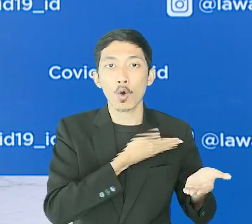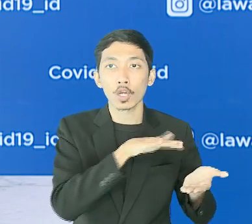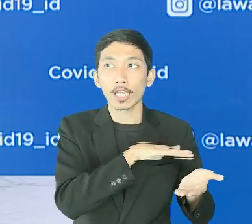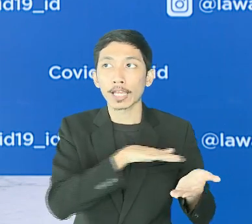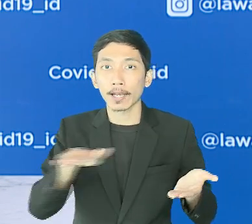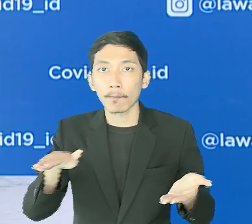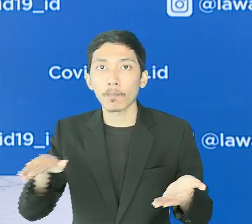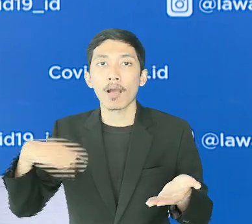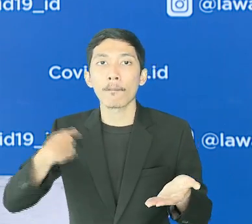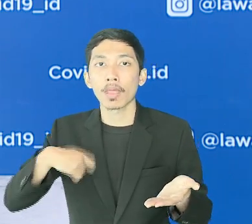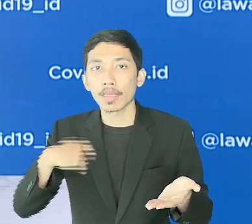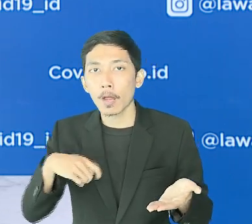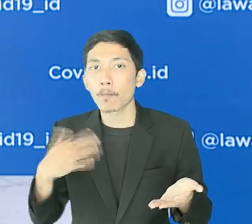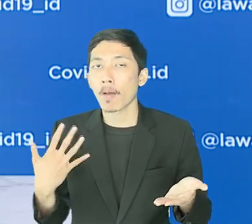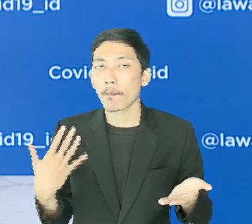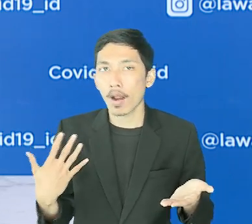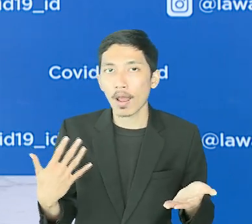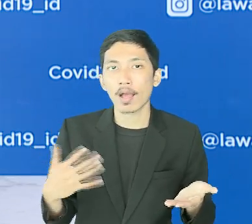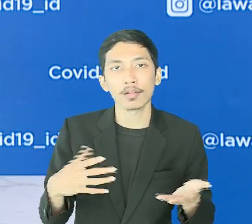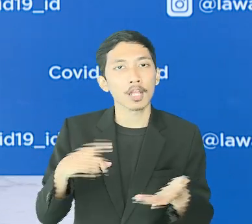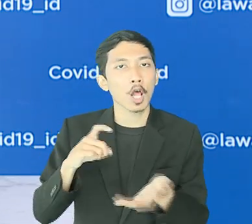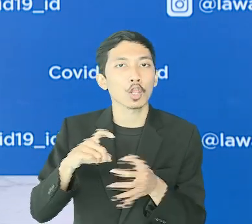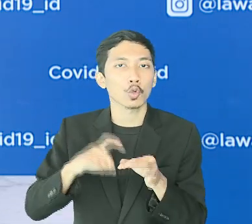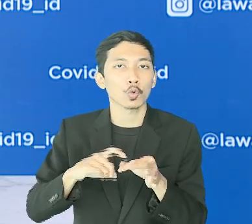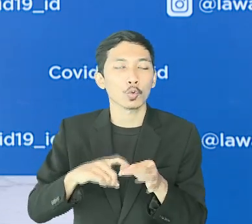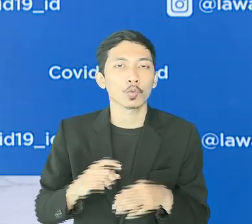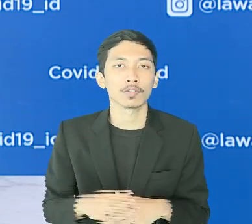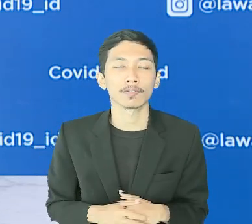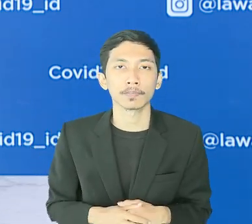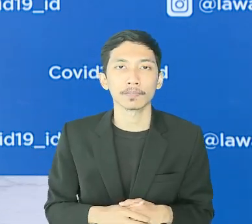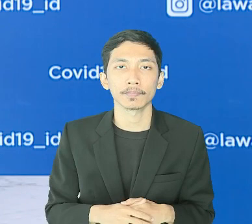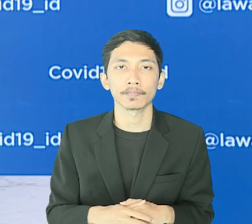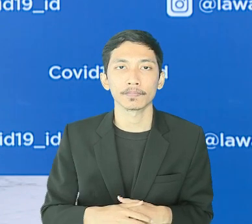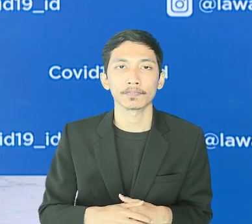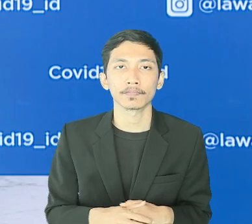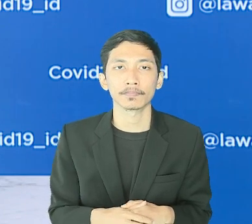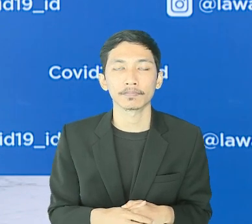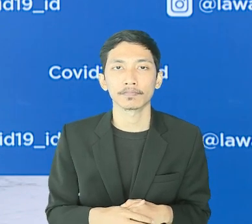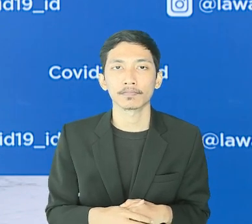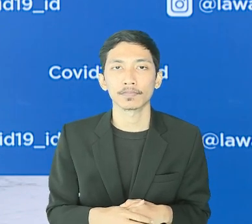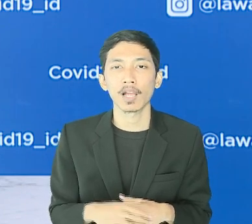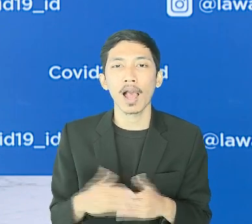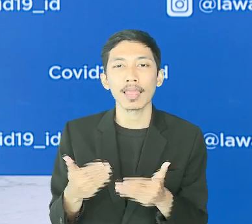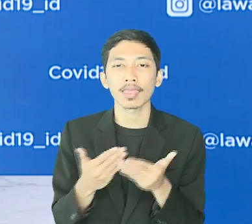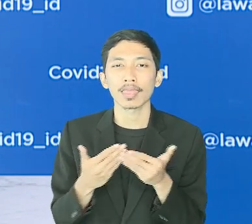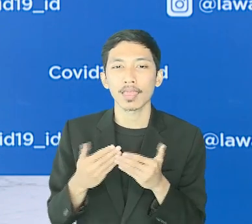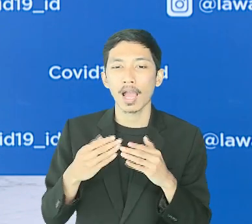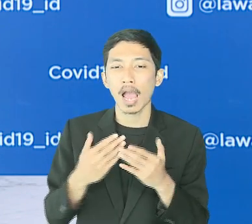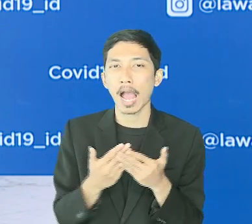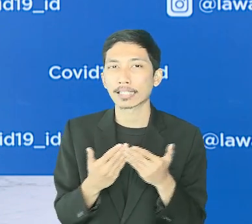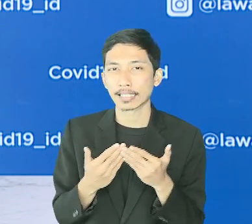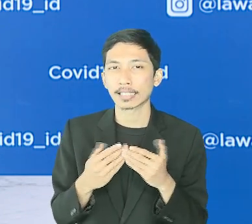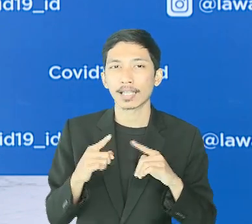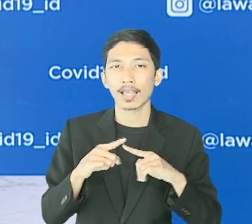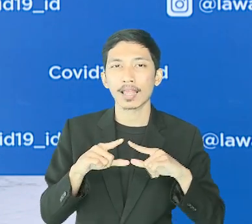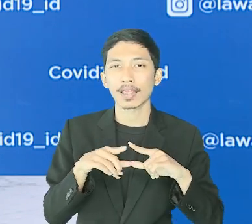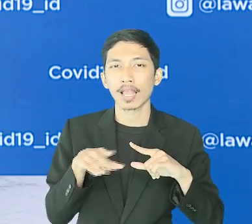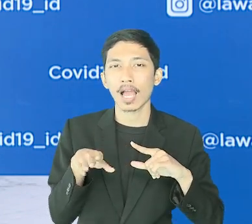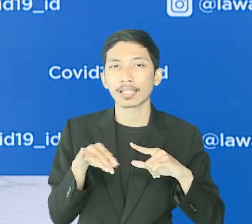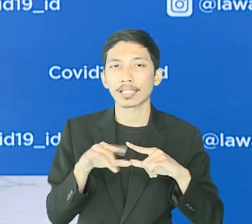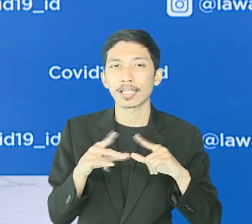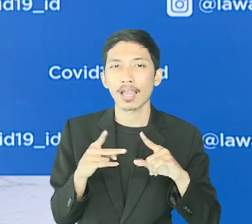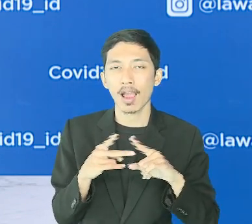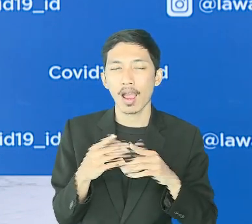pengambilan keputusan yang spesifik. Sedangkan temuan terkait klaster takziah merupakan hasil